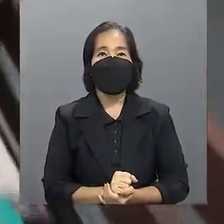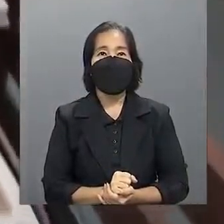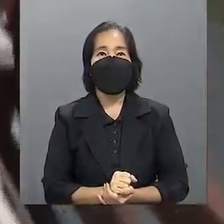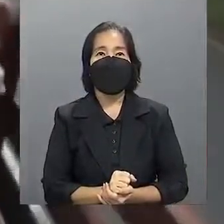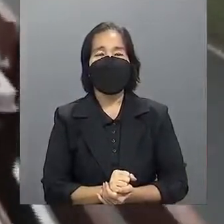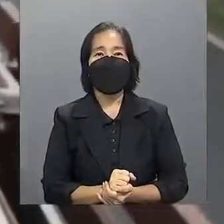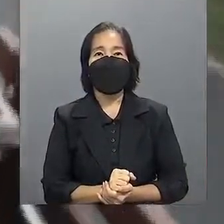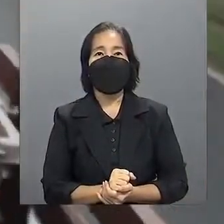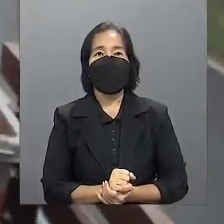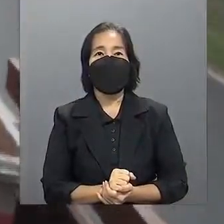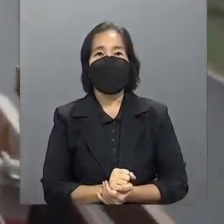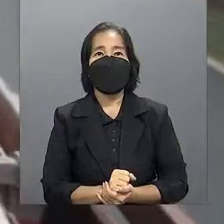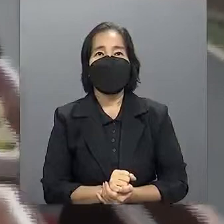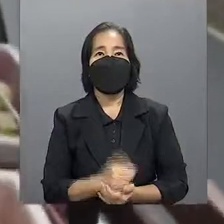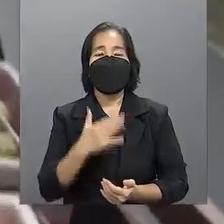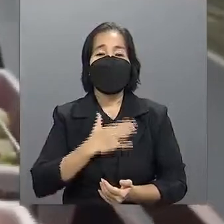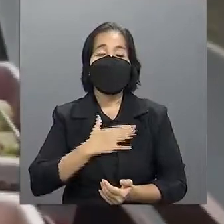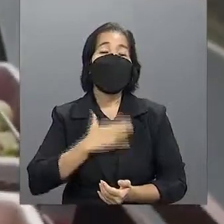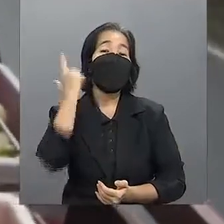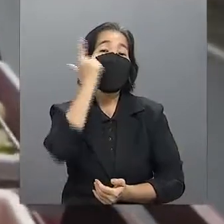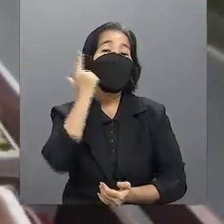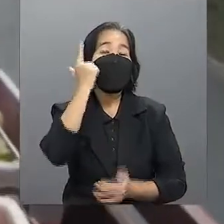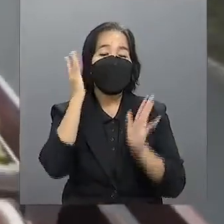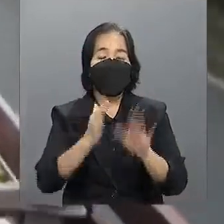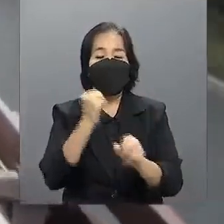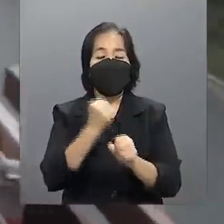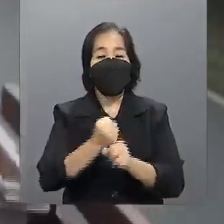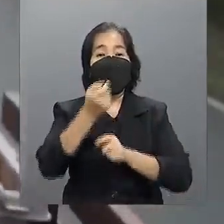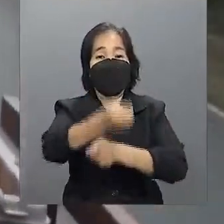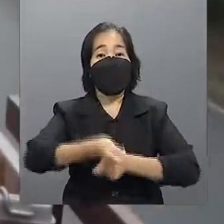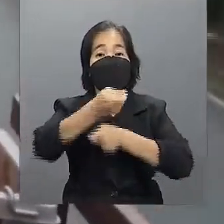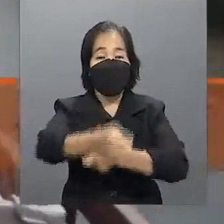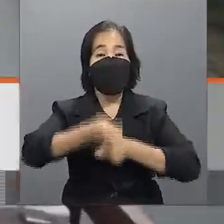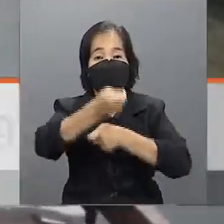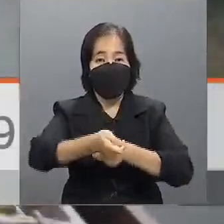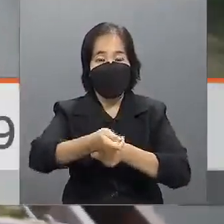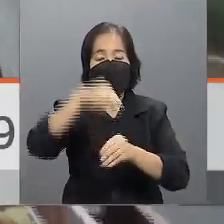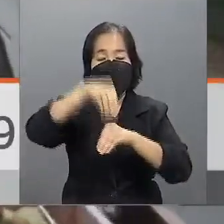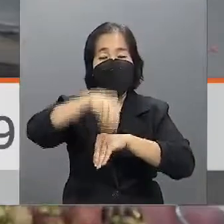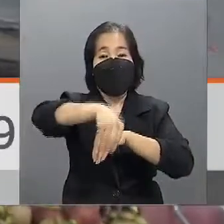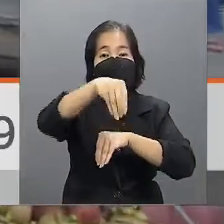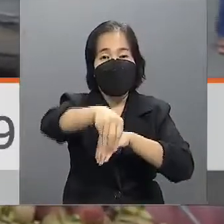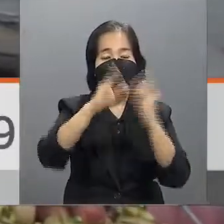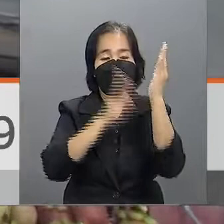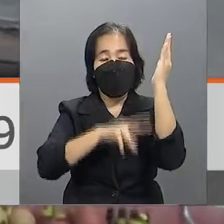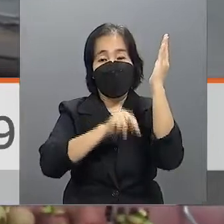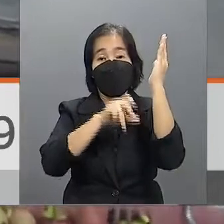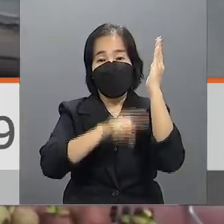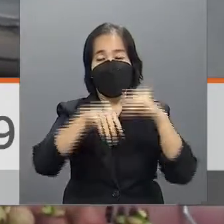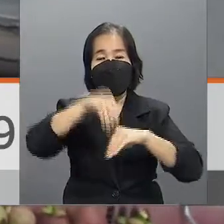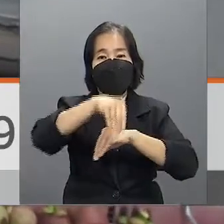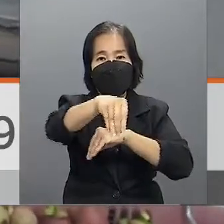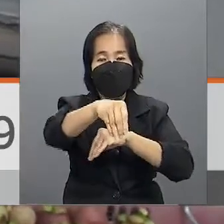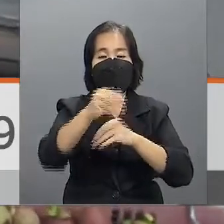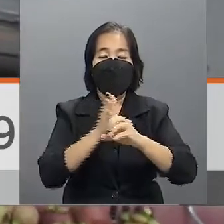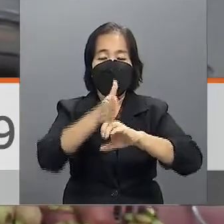ลุงวิสูตรสุขสวัสดิ์เกษตรกรตำบลบ้านเกาะอำเภอภูมิกดีจังหวัดนครศรีธรรมราชนั่งรถลูกชายนำผลผลิตไป